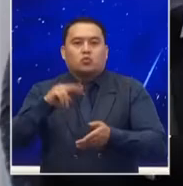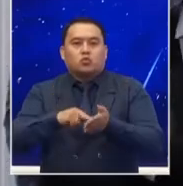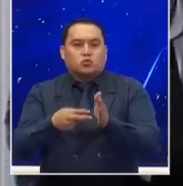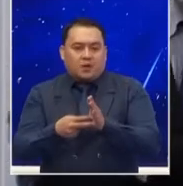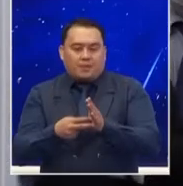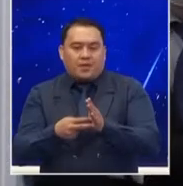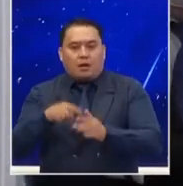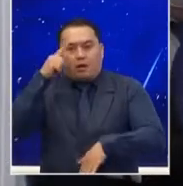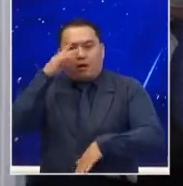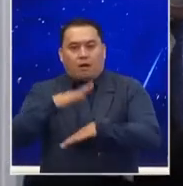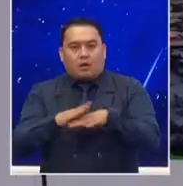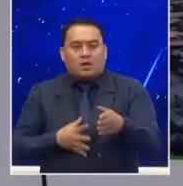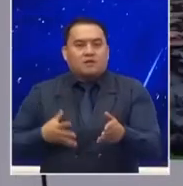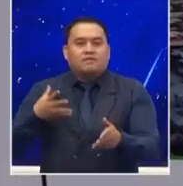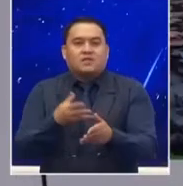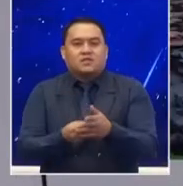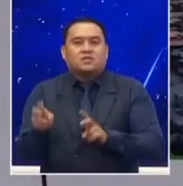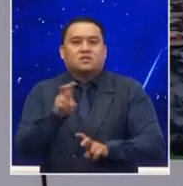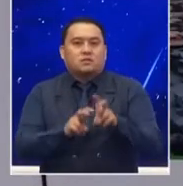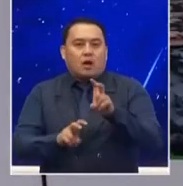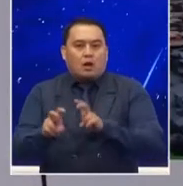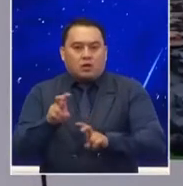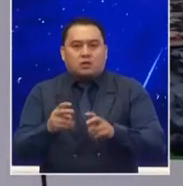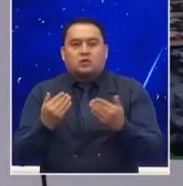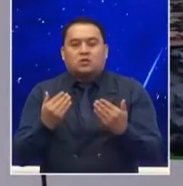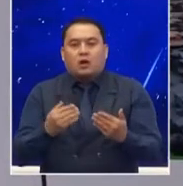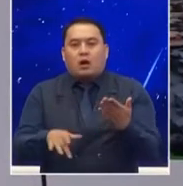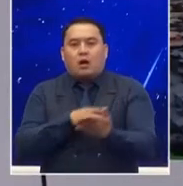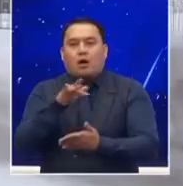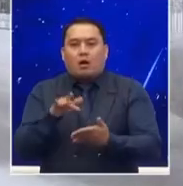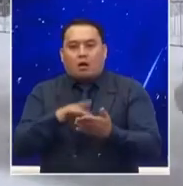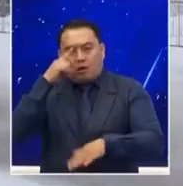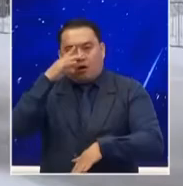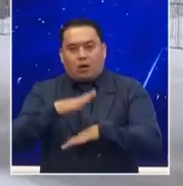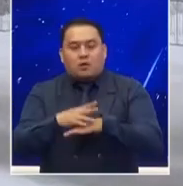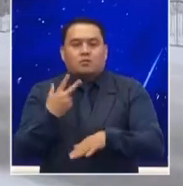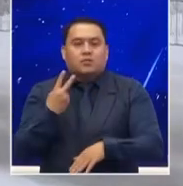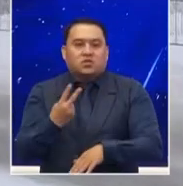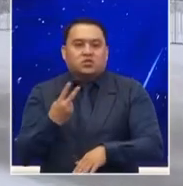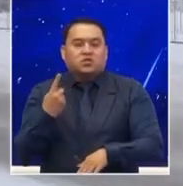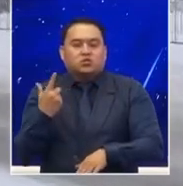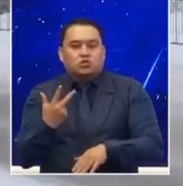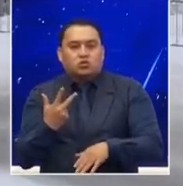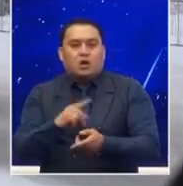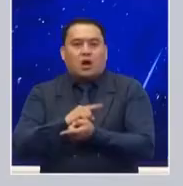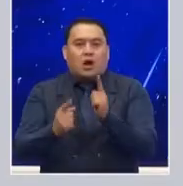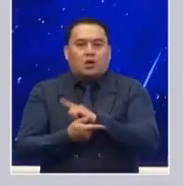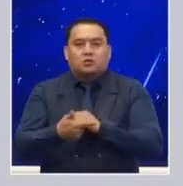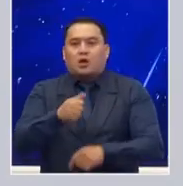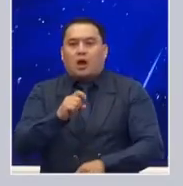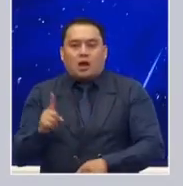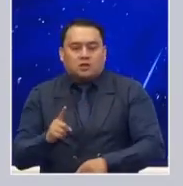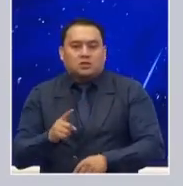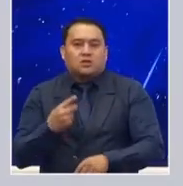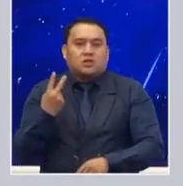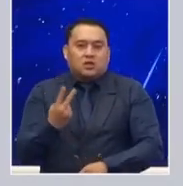жоспарланған. Әкімдік инвесторлар іздеп жатыр. Және бір жаңалық, қалада бірінші, үшінші қазандық газға ауысқан. Енді екінші